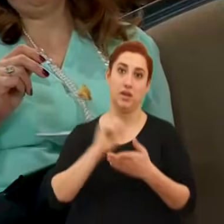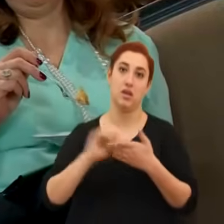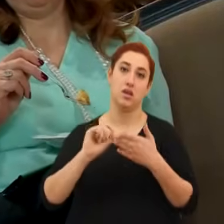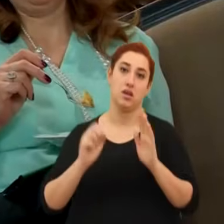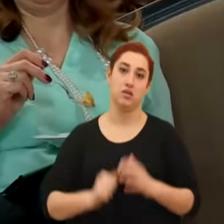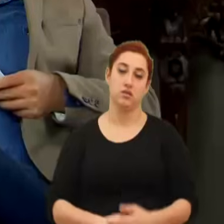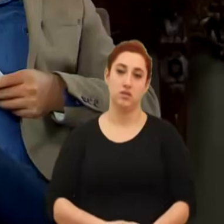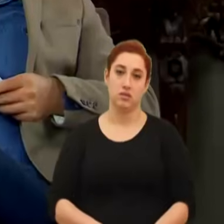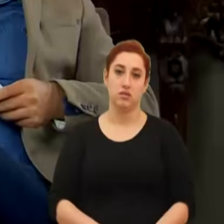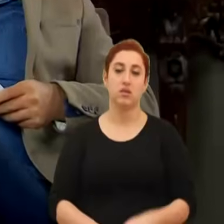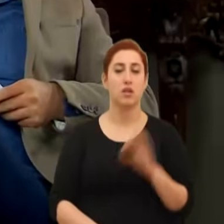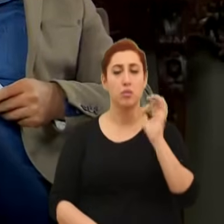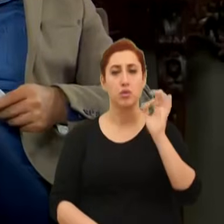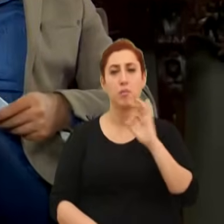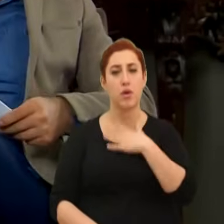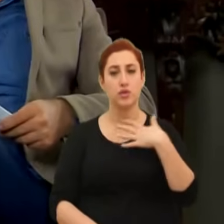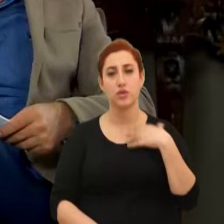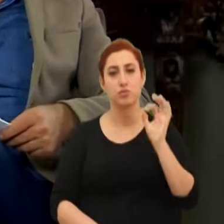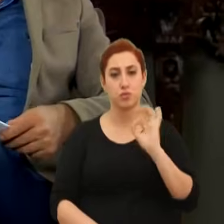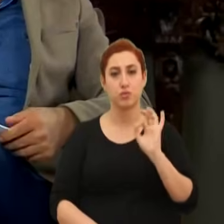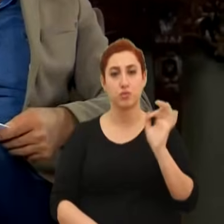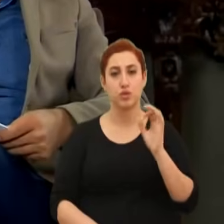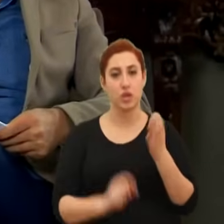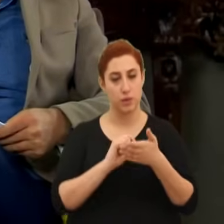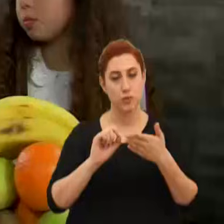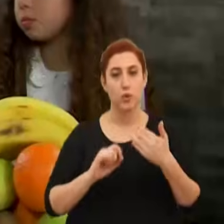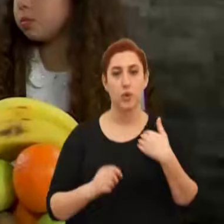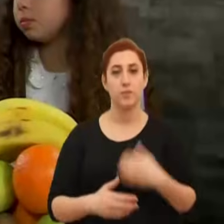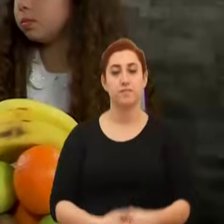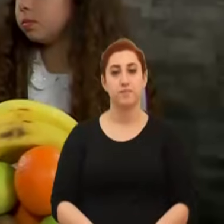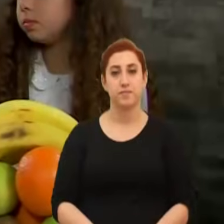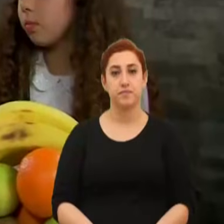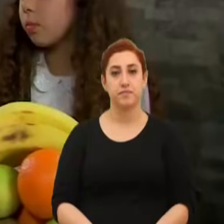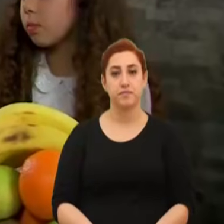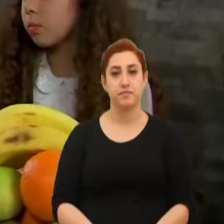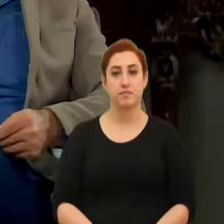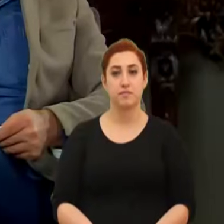olsun. Tabii anneciğim, tabii yazıyorum.